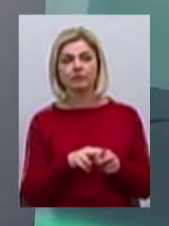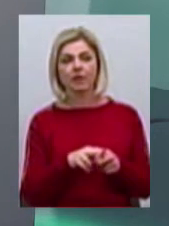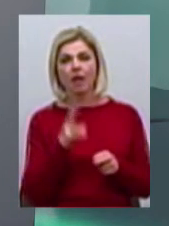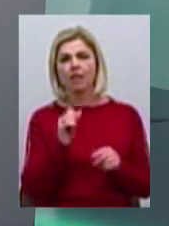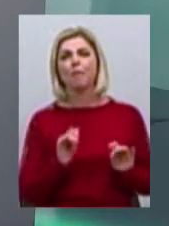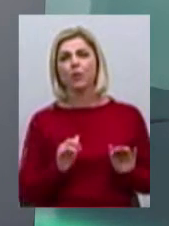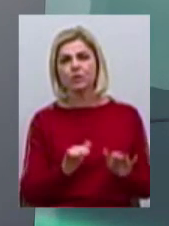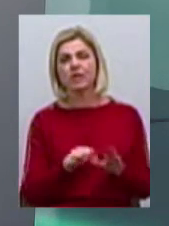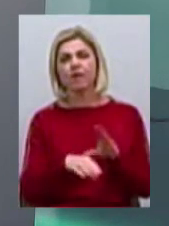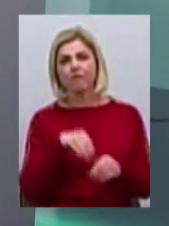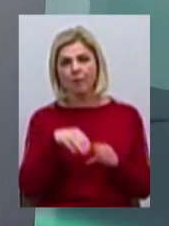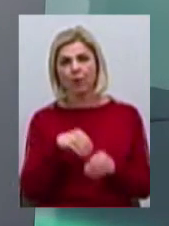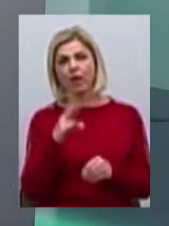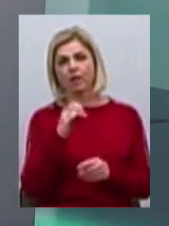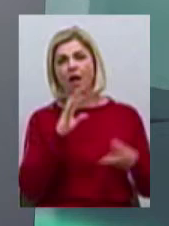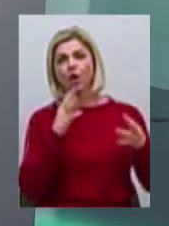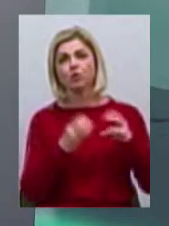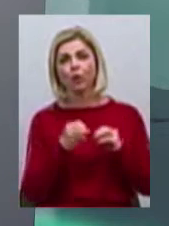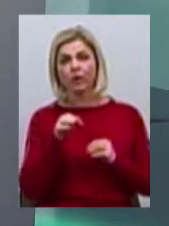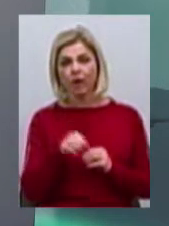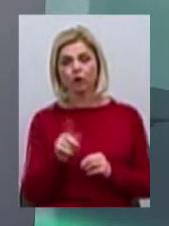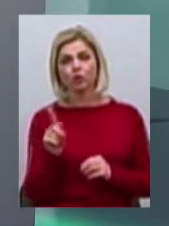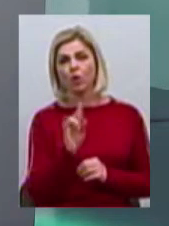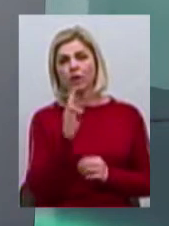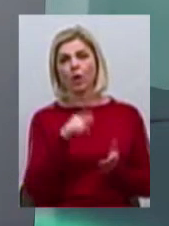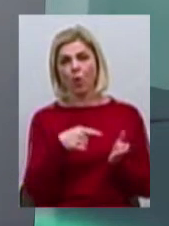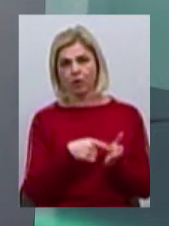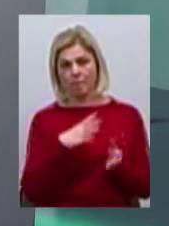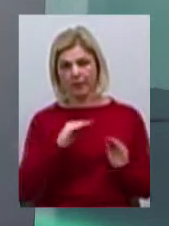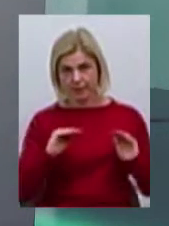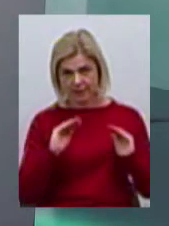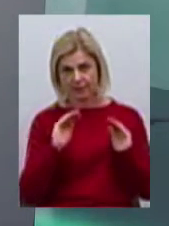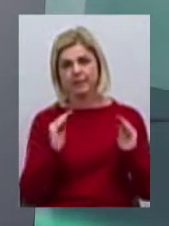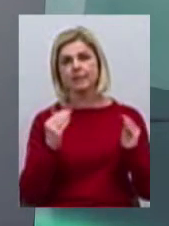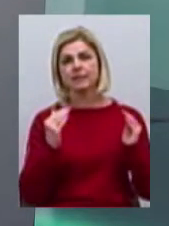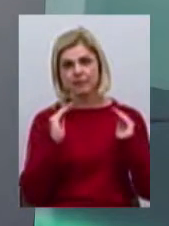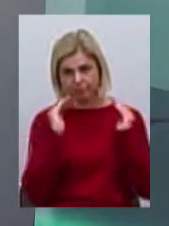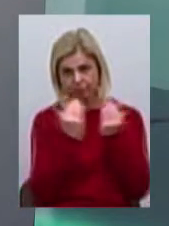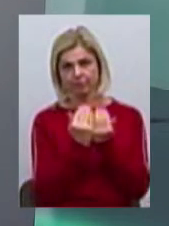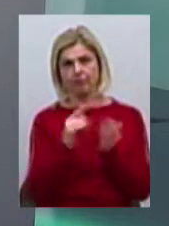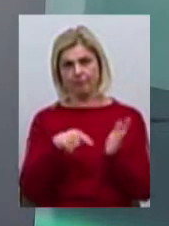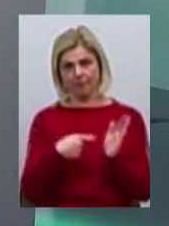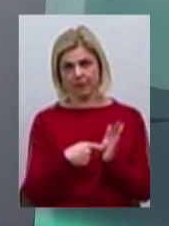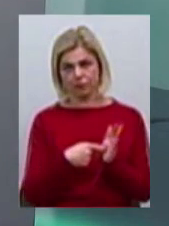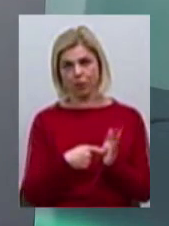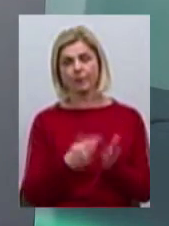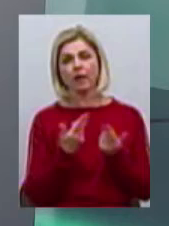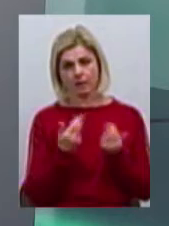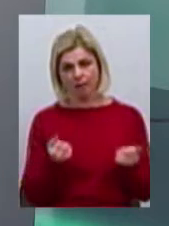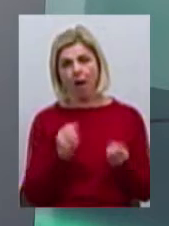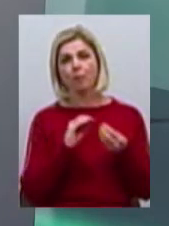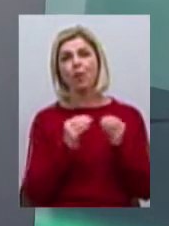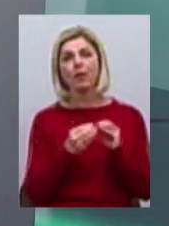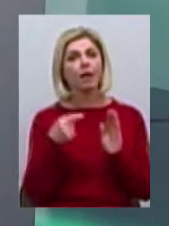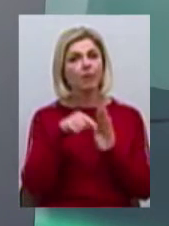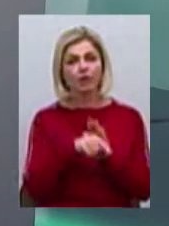виборів і на результатах те, що Миколаїв фактично був закритим містом, да, від самого початку? Так. І проблема полягала в